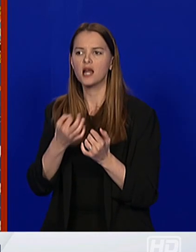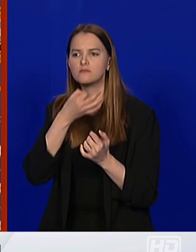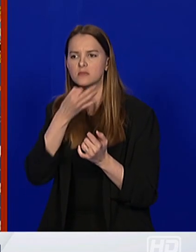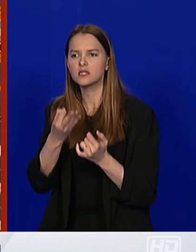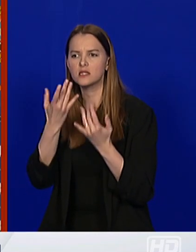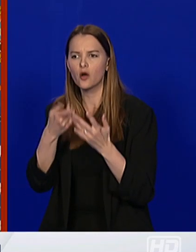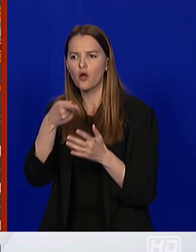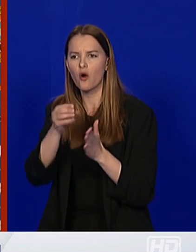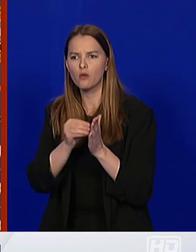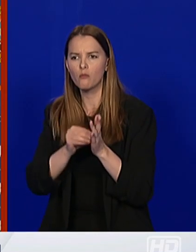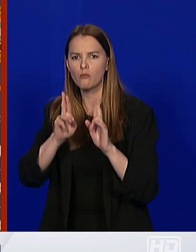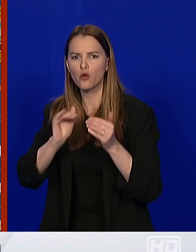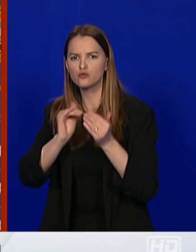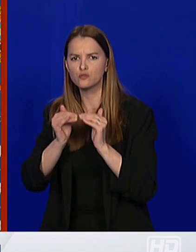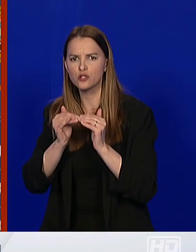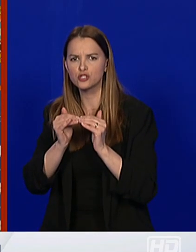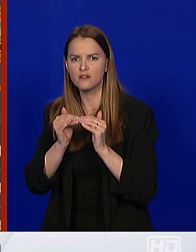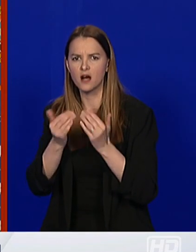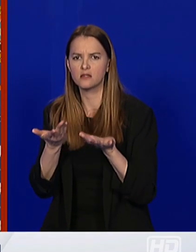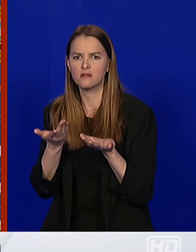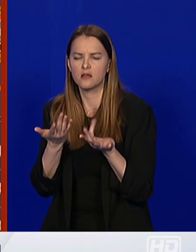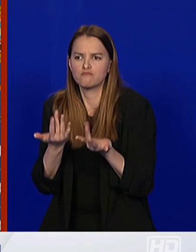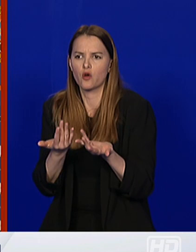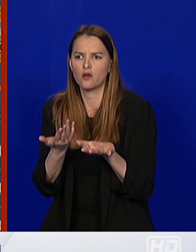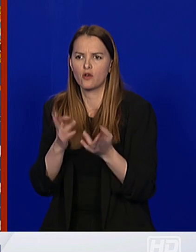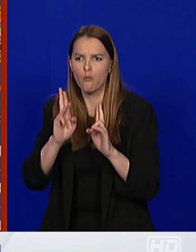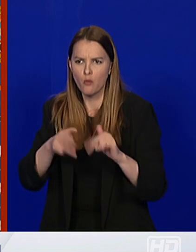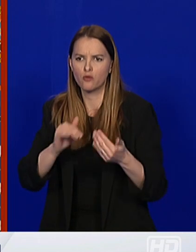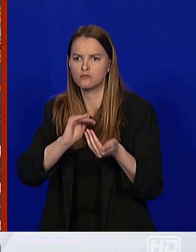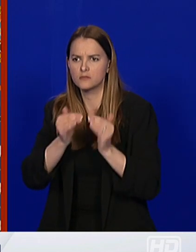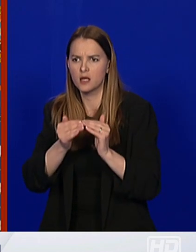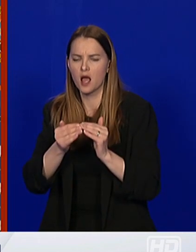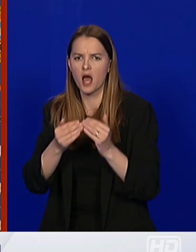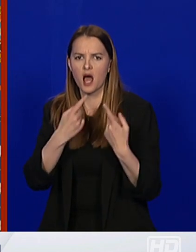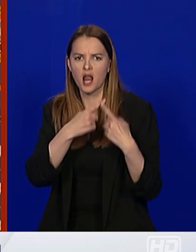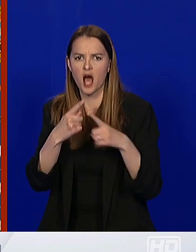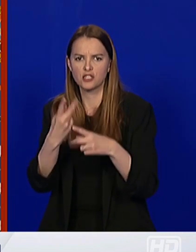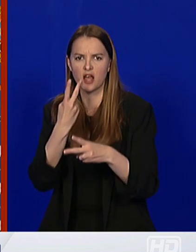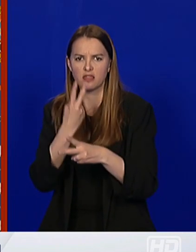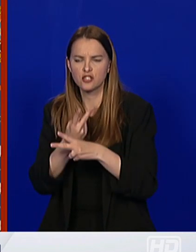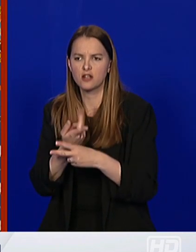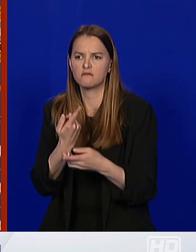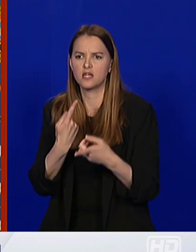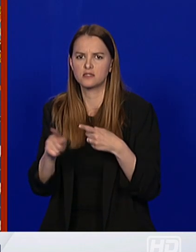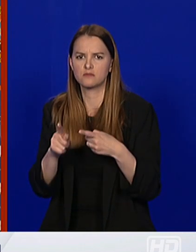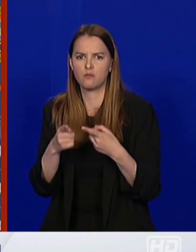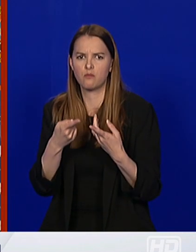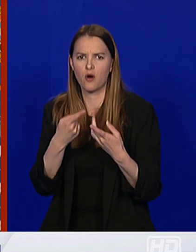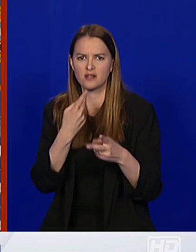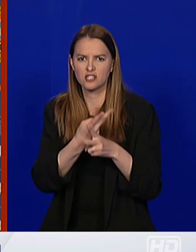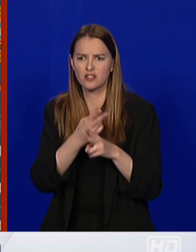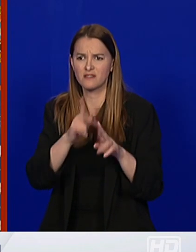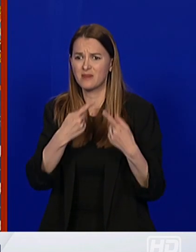podaci uspoređivati? Koliko su oni po svojoj prirodi usporedivi za različite države koje imaju različite statističke